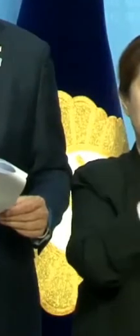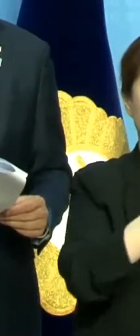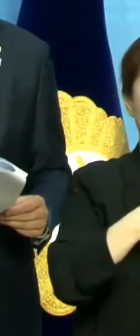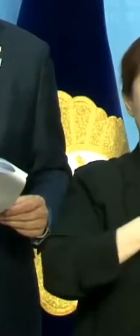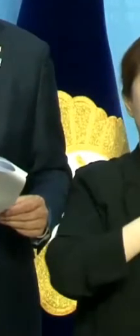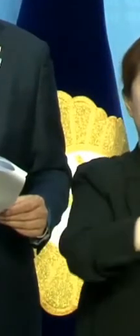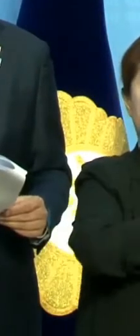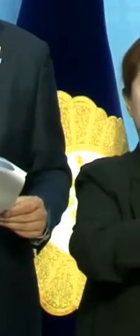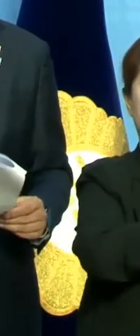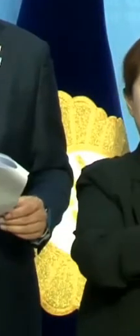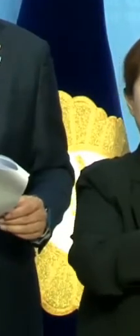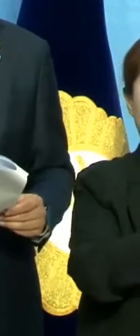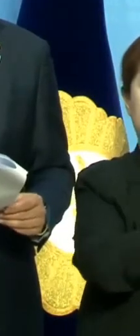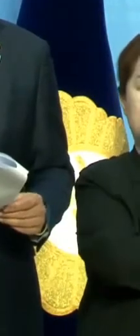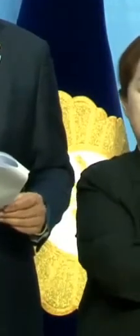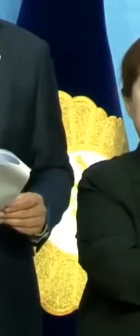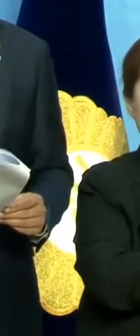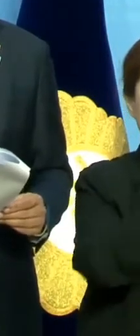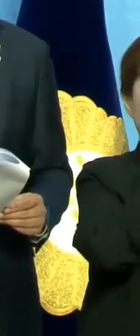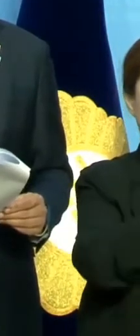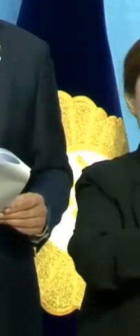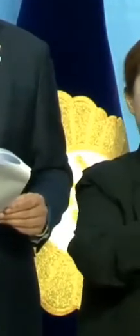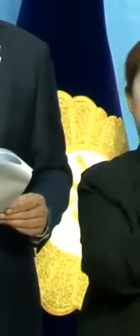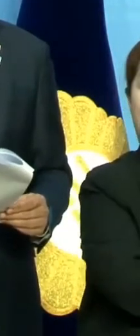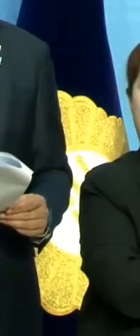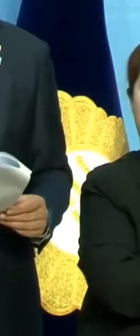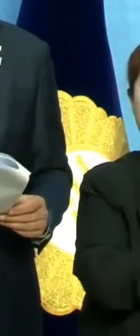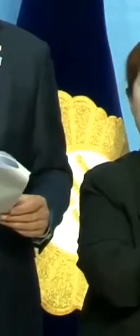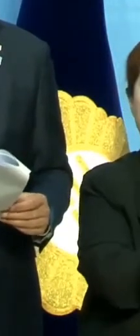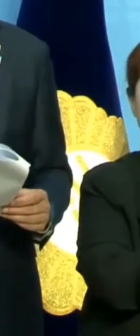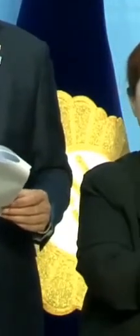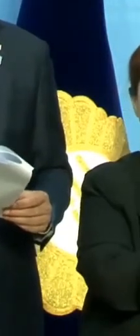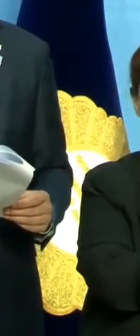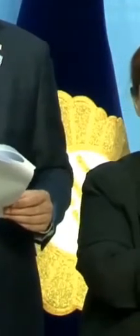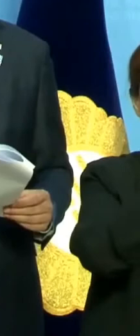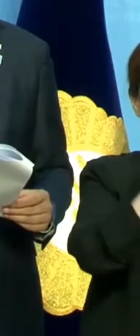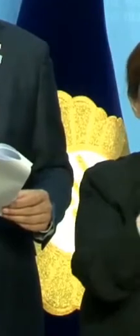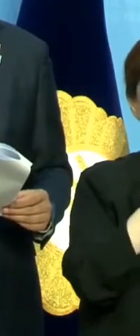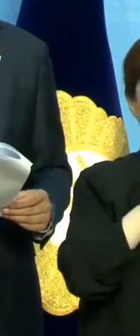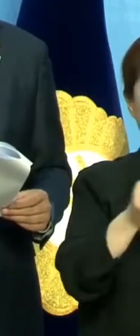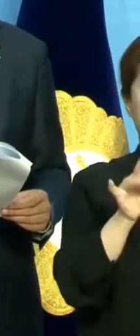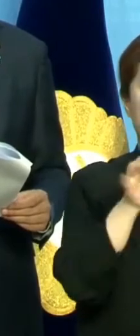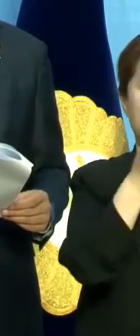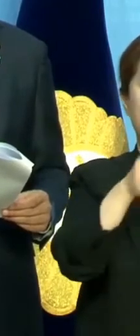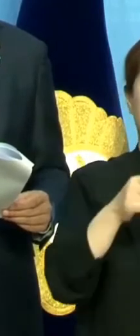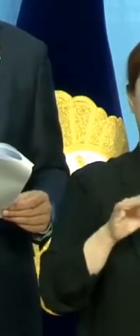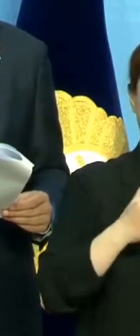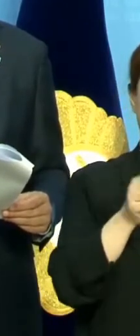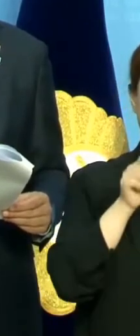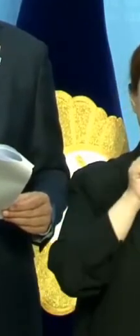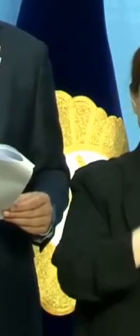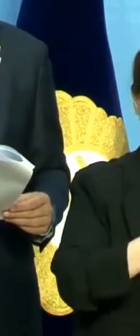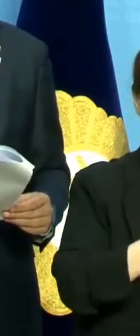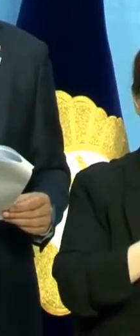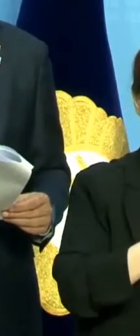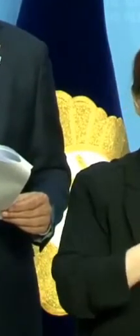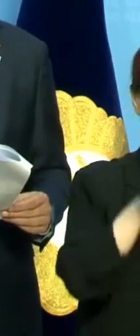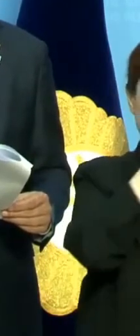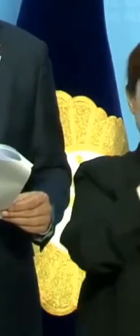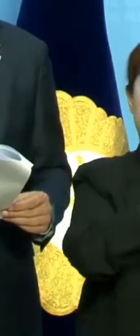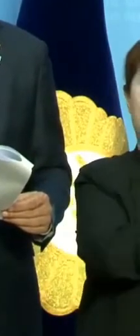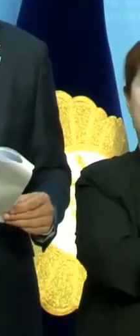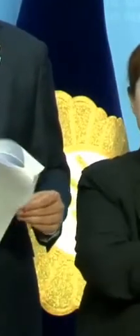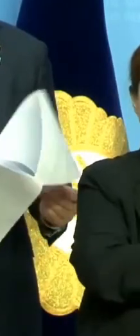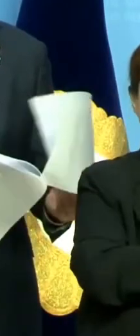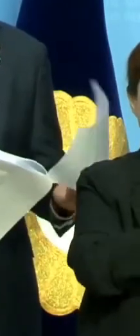의도적 따돌림은 훈련 배제로 이어졌습니다. 고 선수가 현대건설에서 뛸 당시 힘겨워했던 것도 바로 훈련 배제에